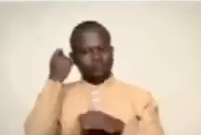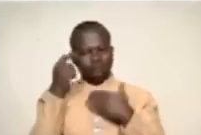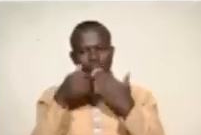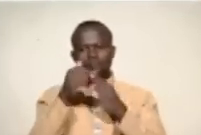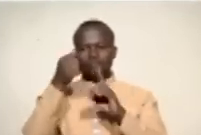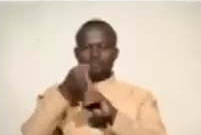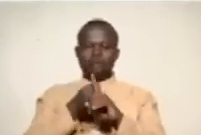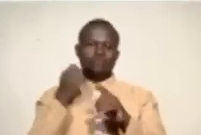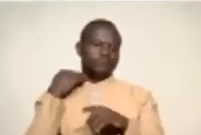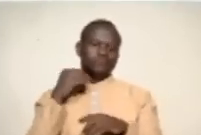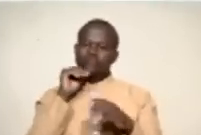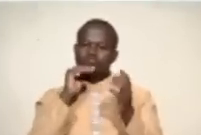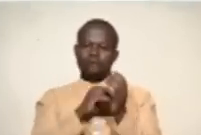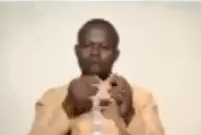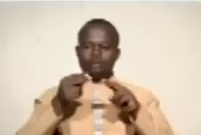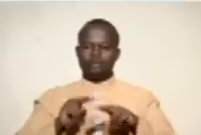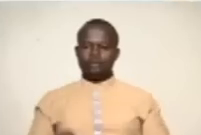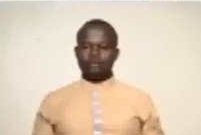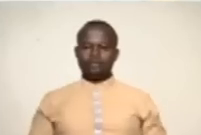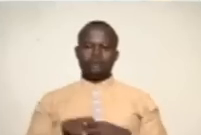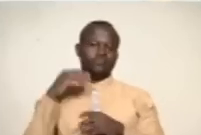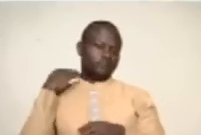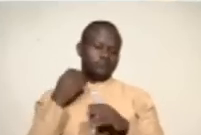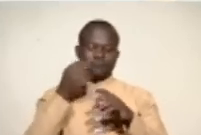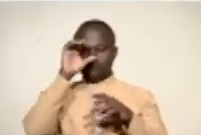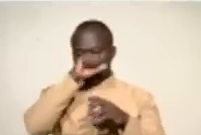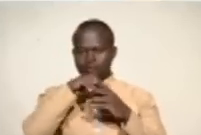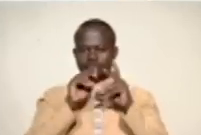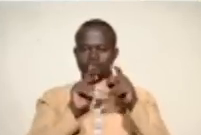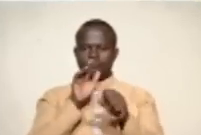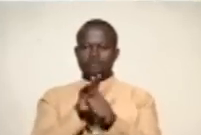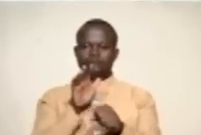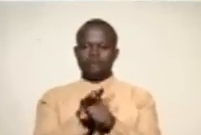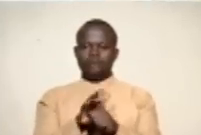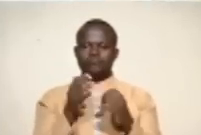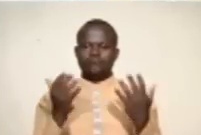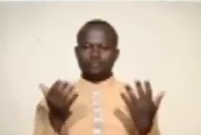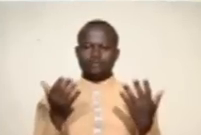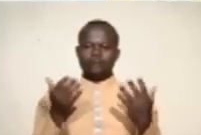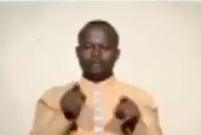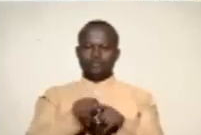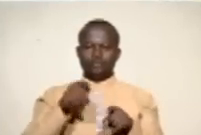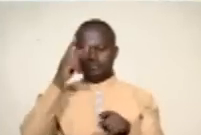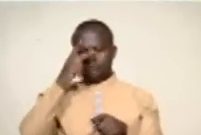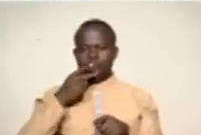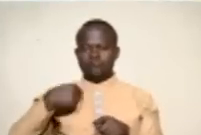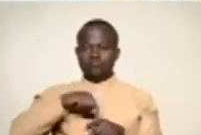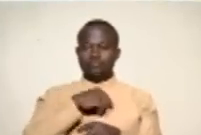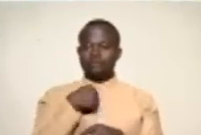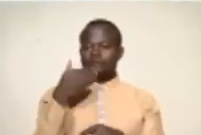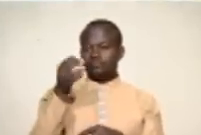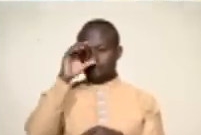ko Jenoside itazongera ukundi. Muri Jenoside twaburiyemo abantu benshi, ngira ngo nk'ababyeyi banjye niho nababuriye,